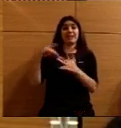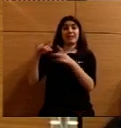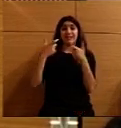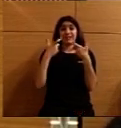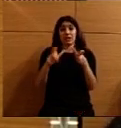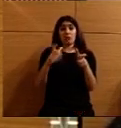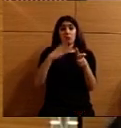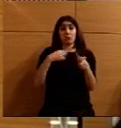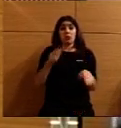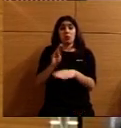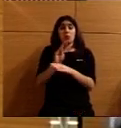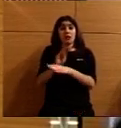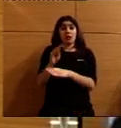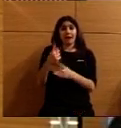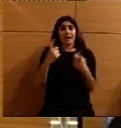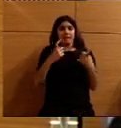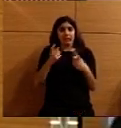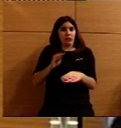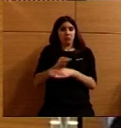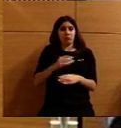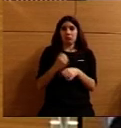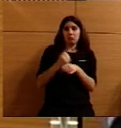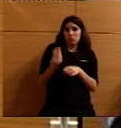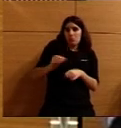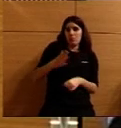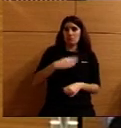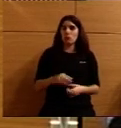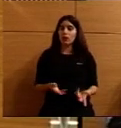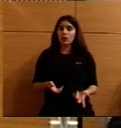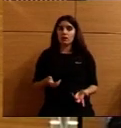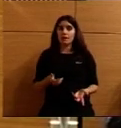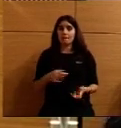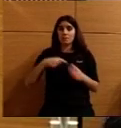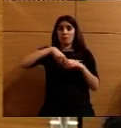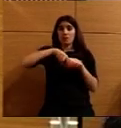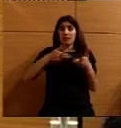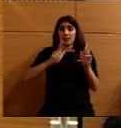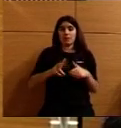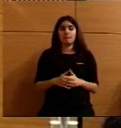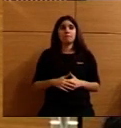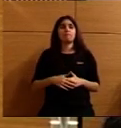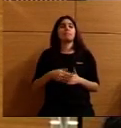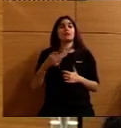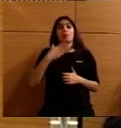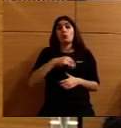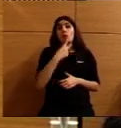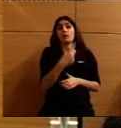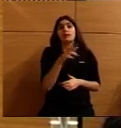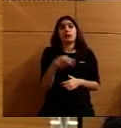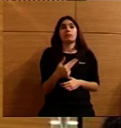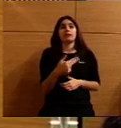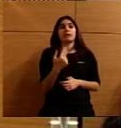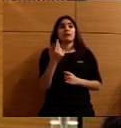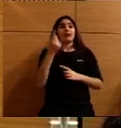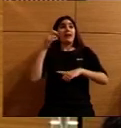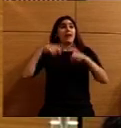podrien cobrir els caps d'àrea que estan, que aquestes places estan vacats. Li podria dir que